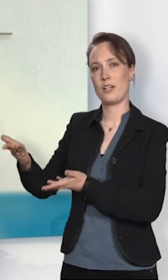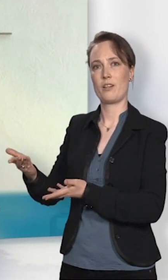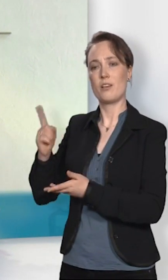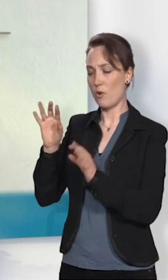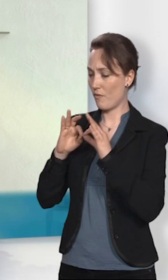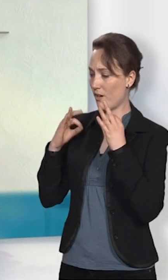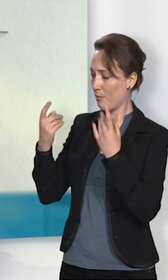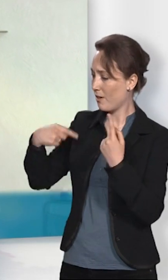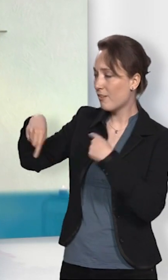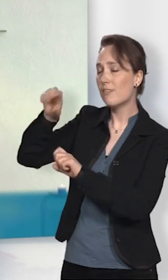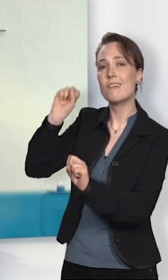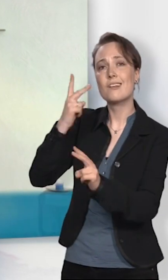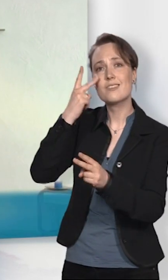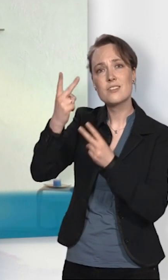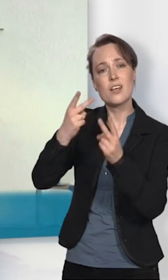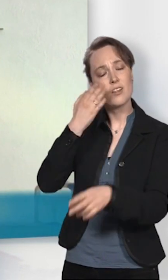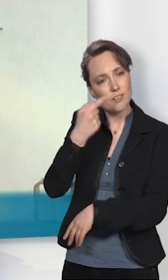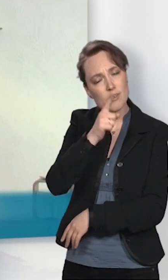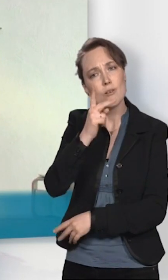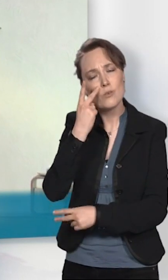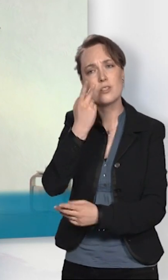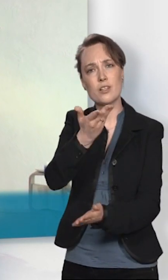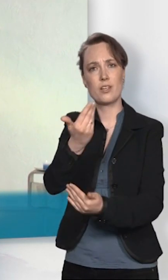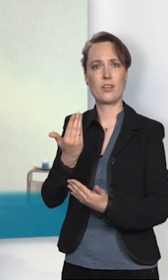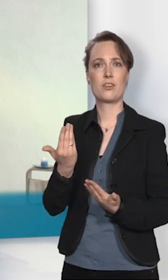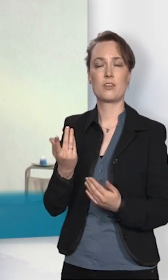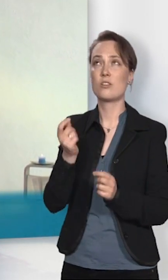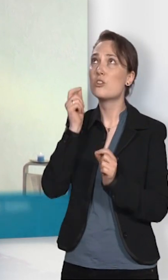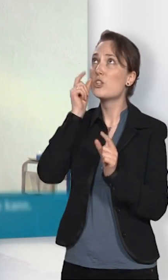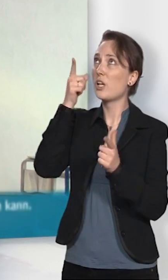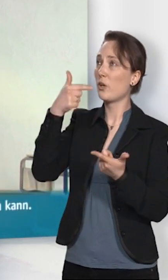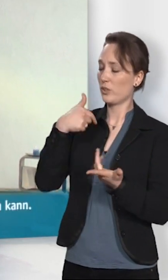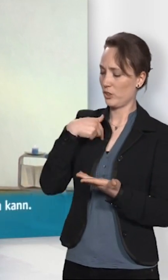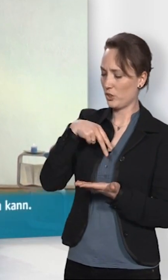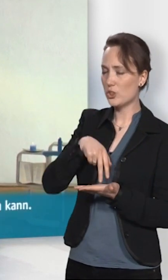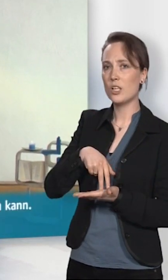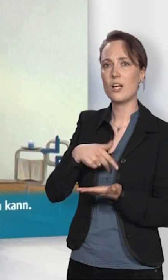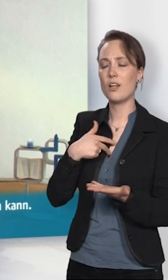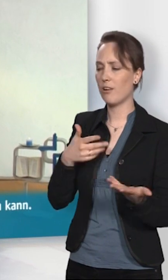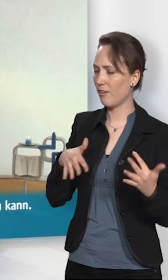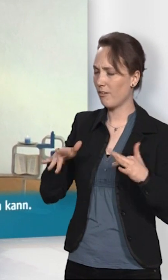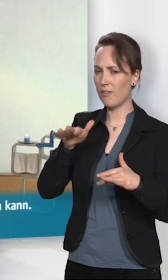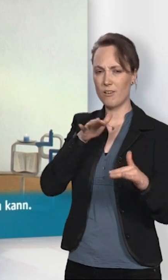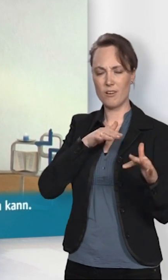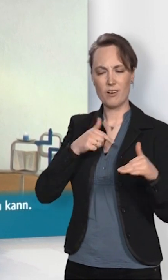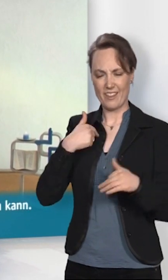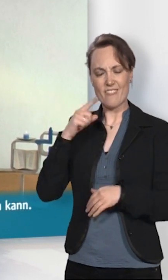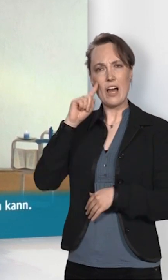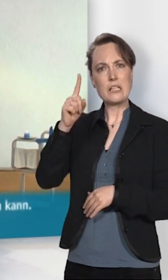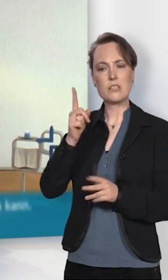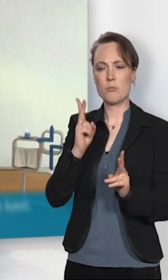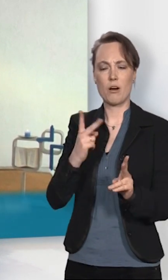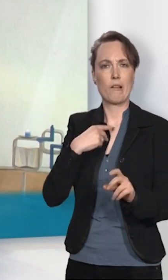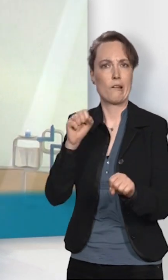die sehen. Staunend stehe ich davor, dass ich weiß, was ich sonst nicht wissen